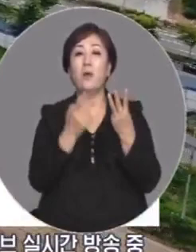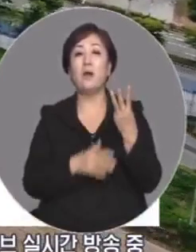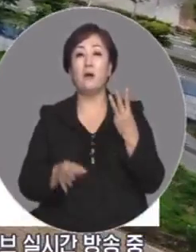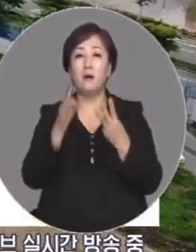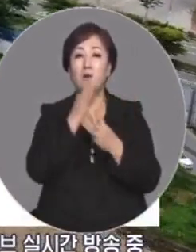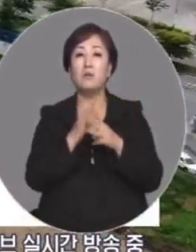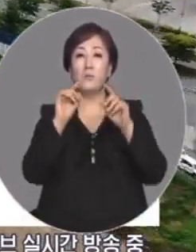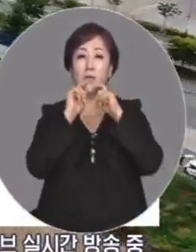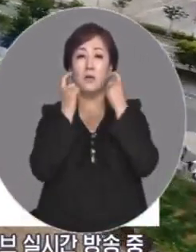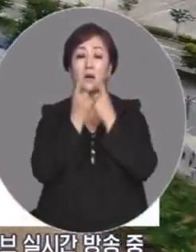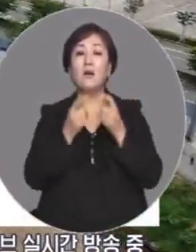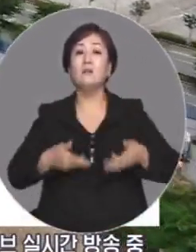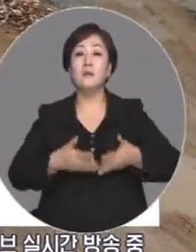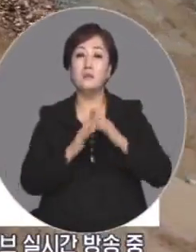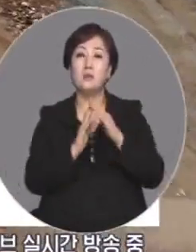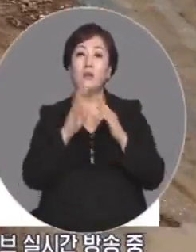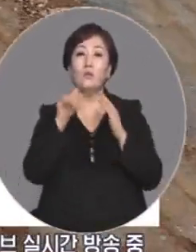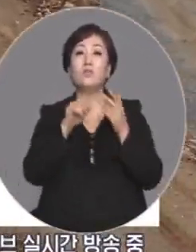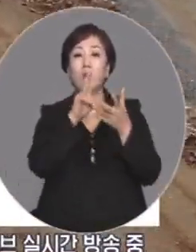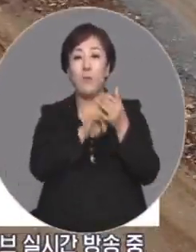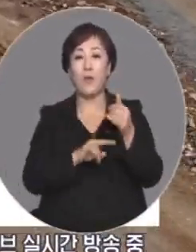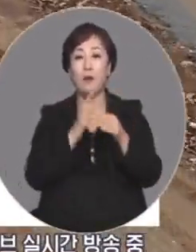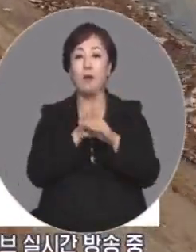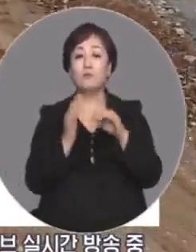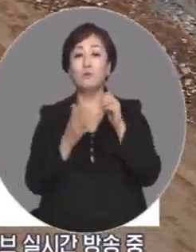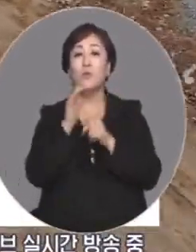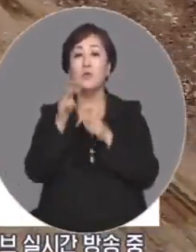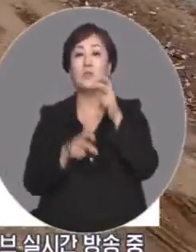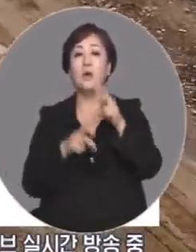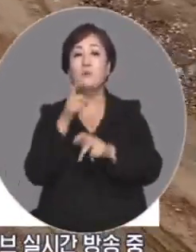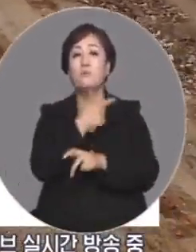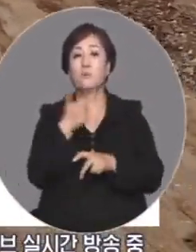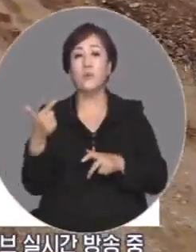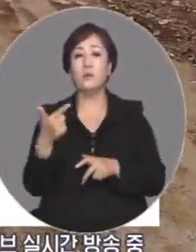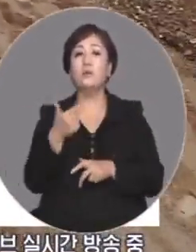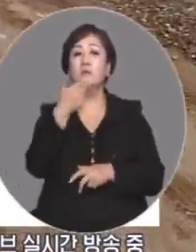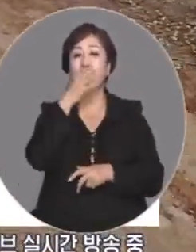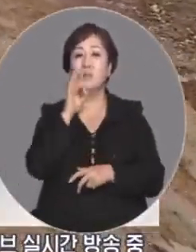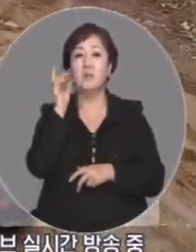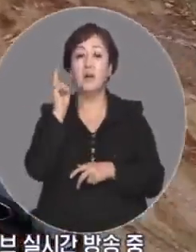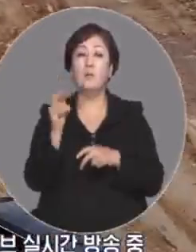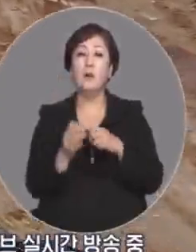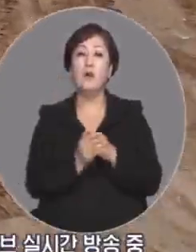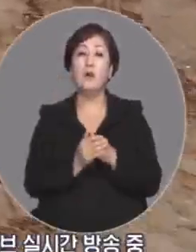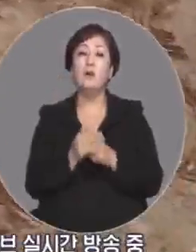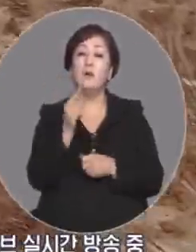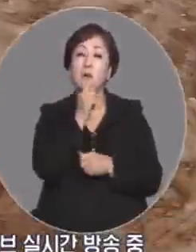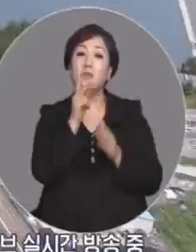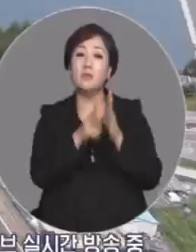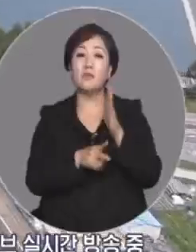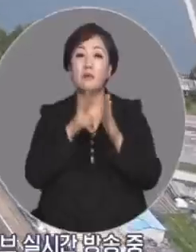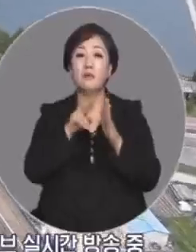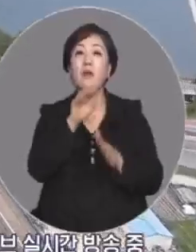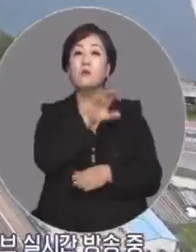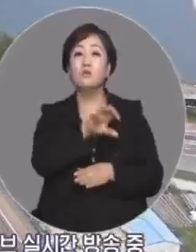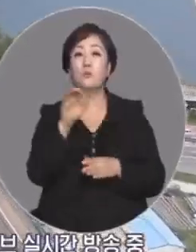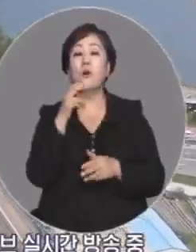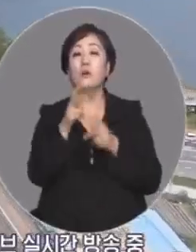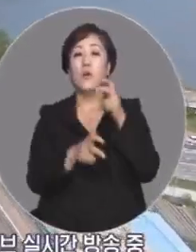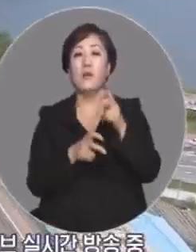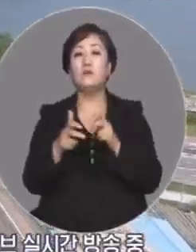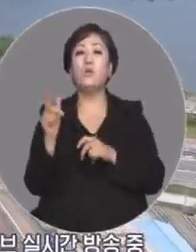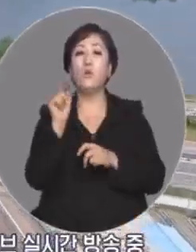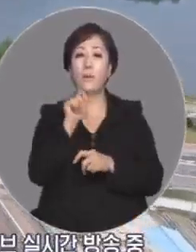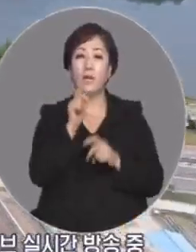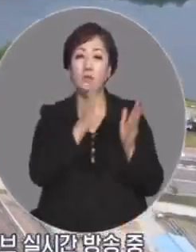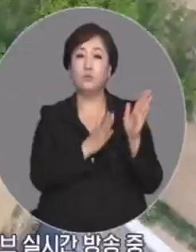가격에 민간건설사에 매각된 것으로 알려져 사업성을 입증했습니다. KTX 울산역 주변 개발도 빠르게